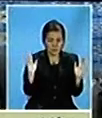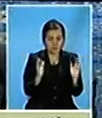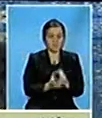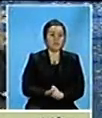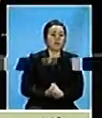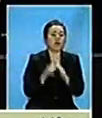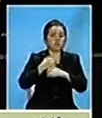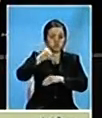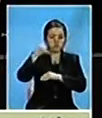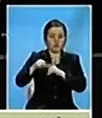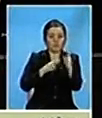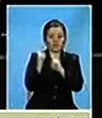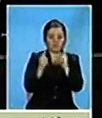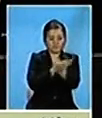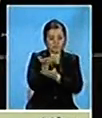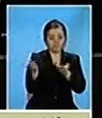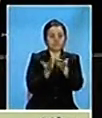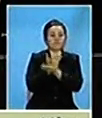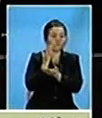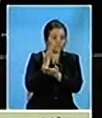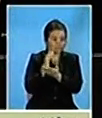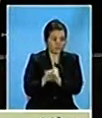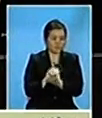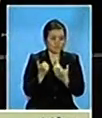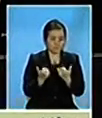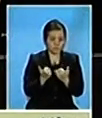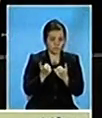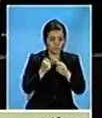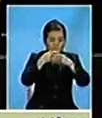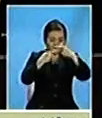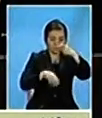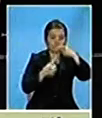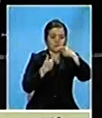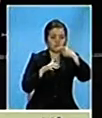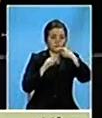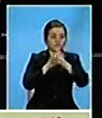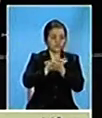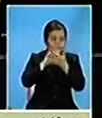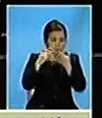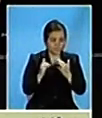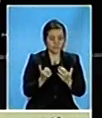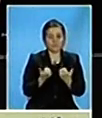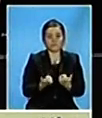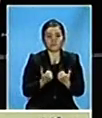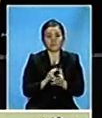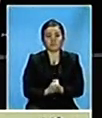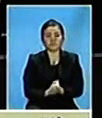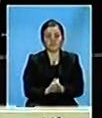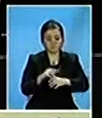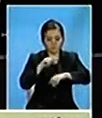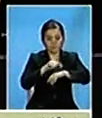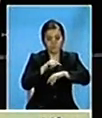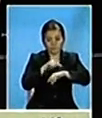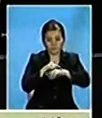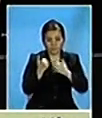จบนะฮะที่ท่านได้หารือนะครับทั้งหมด15ท่านนะครับท่านสมาชิกครับบัดนี้มีสมา